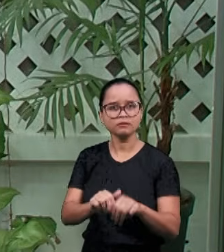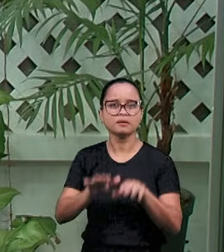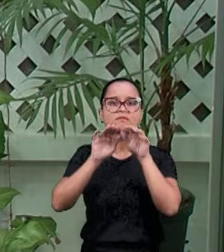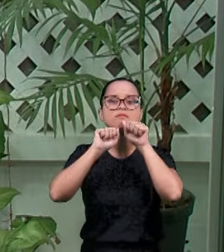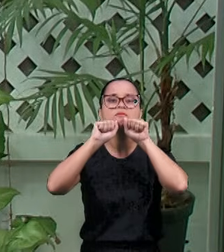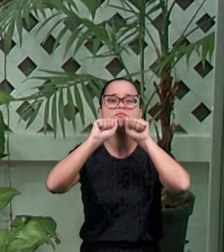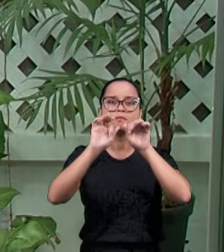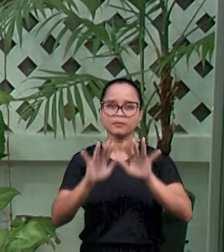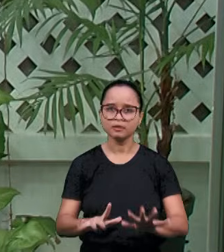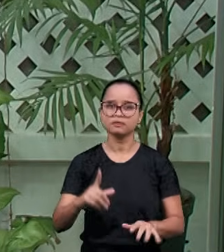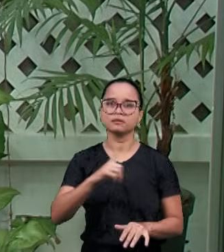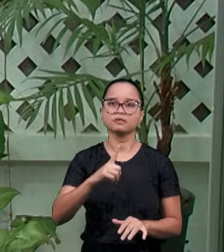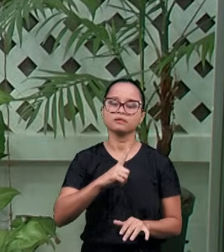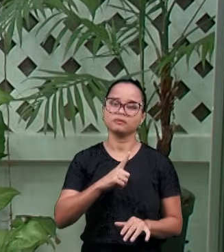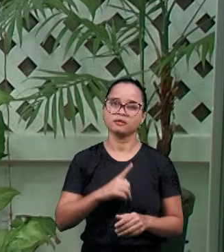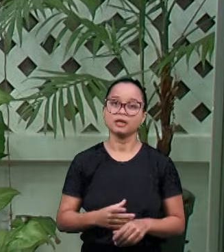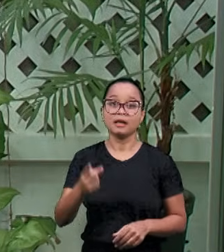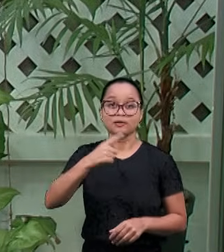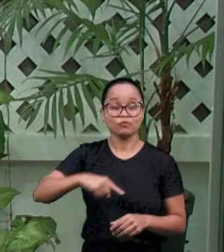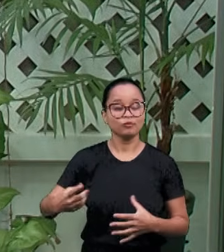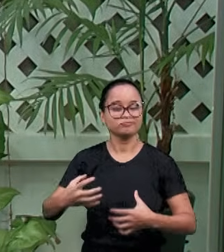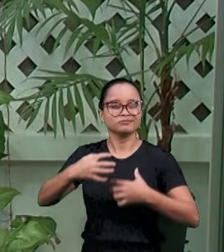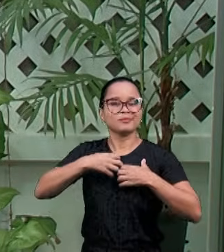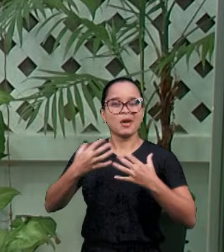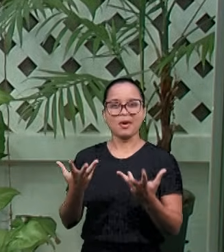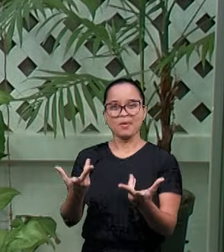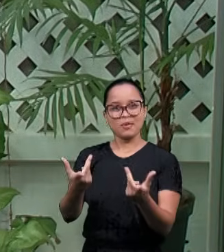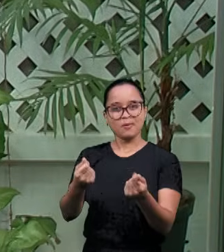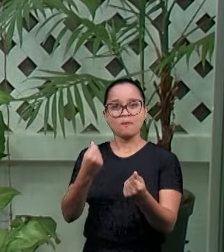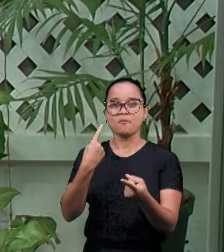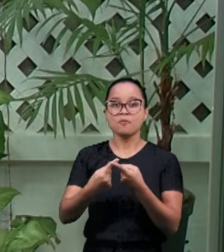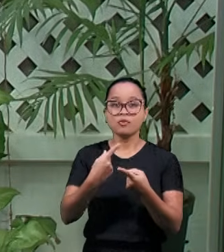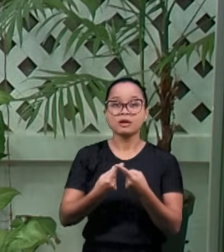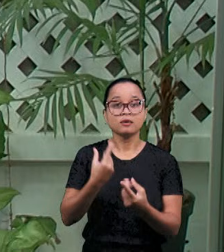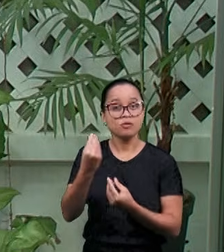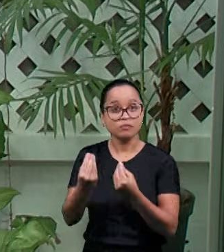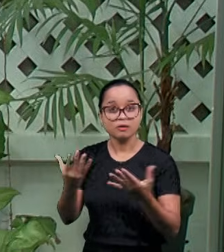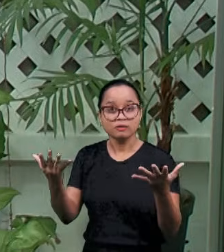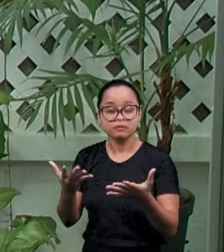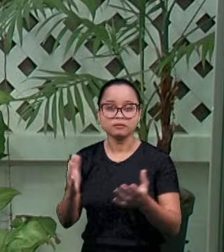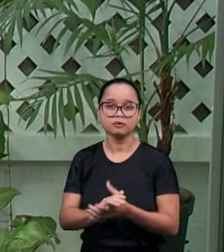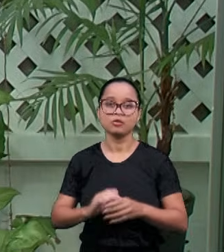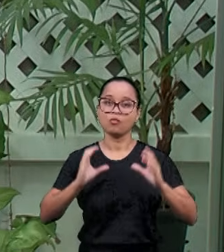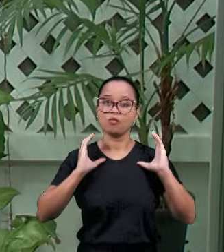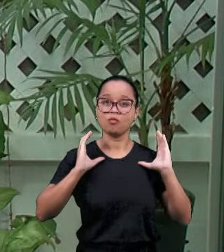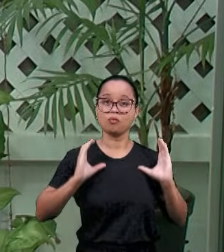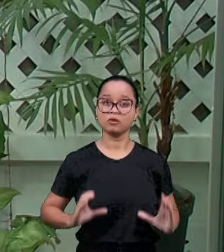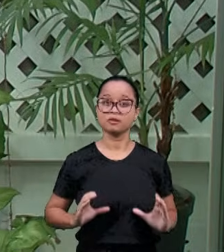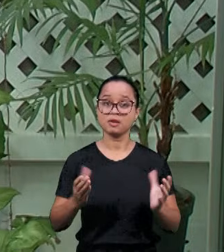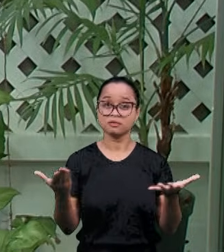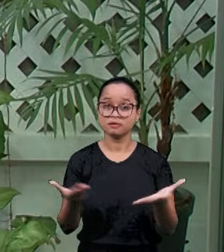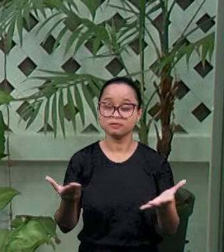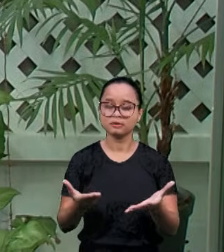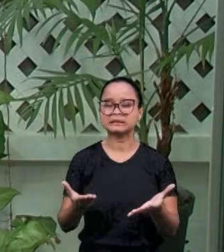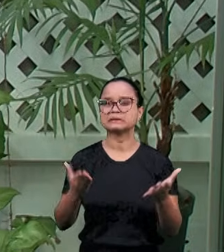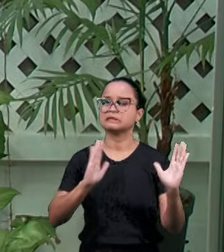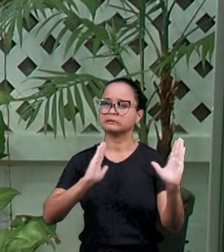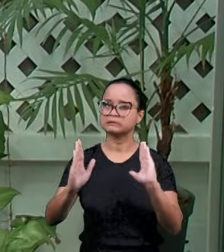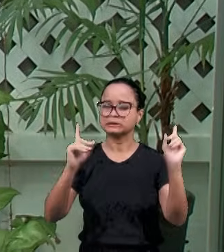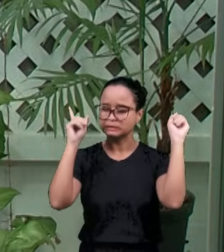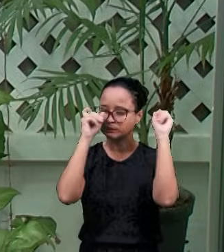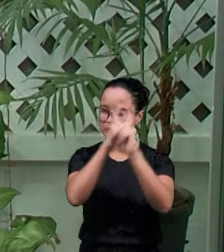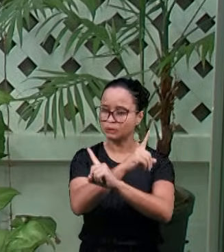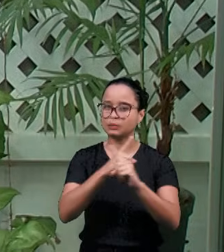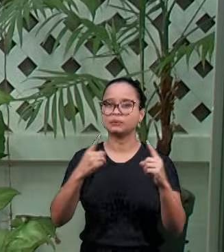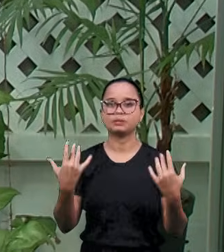bénédictions reçues, et nous sommes admirés comment ils se comportent à ce moment si difficile.